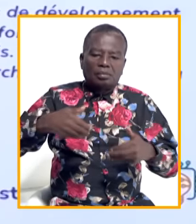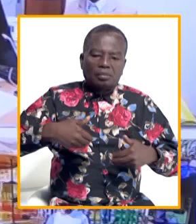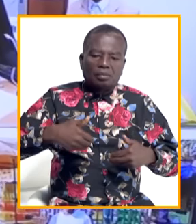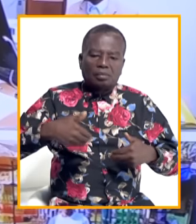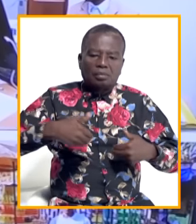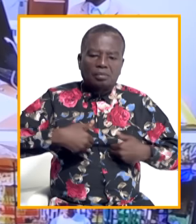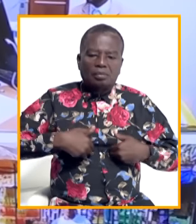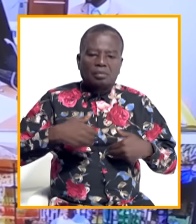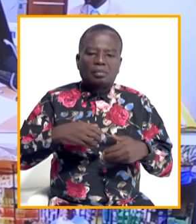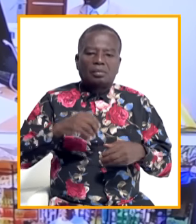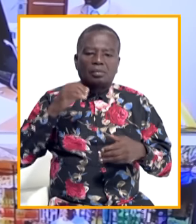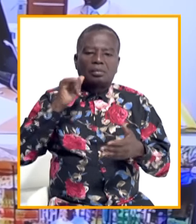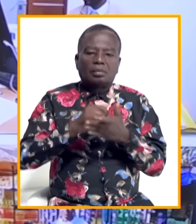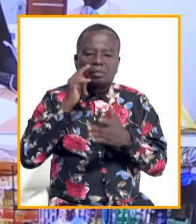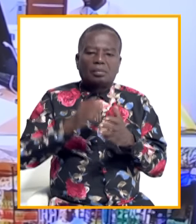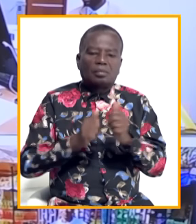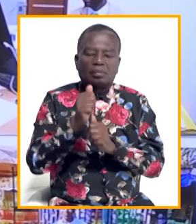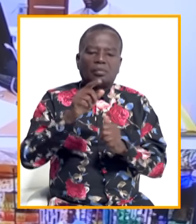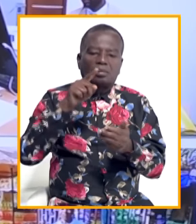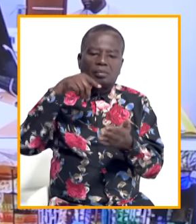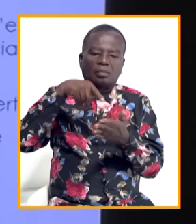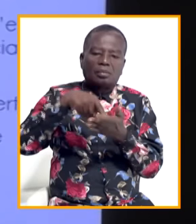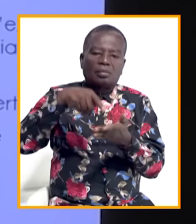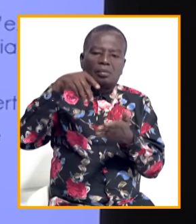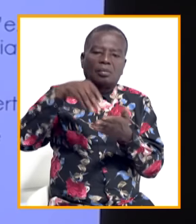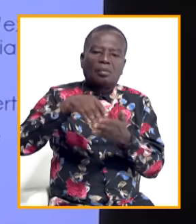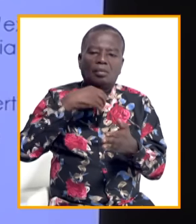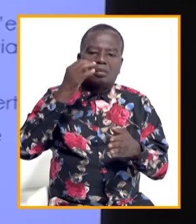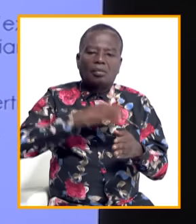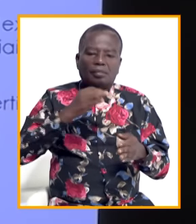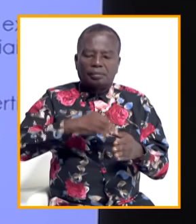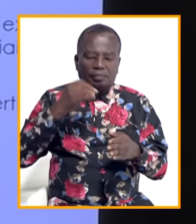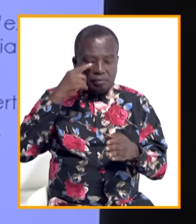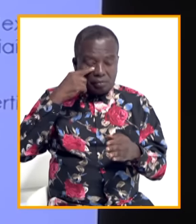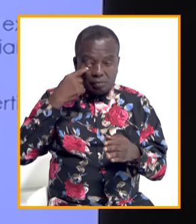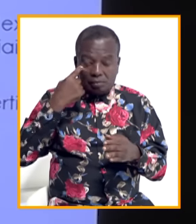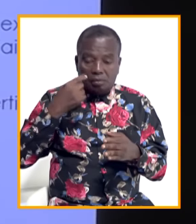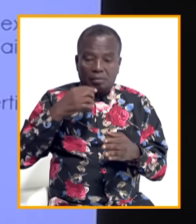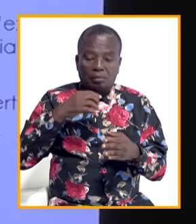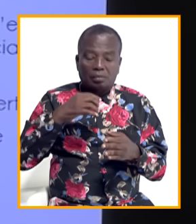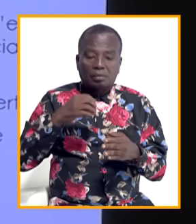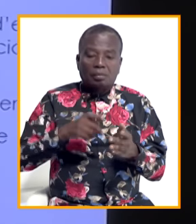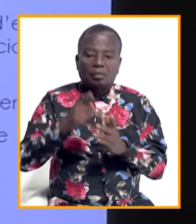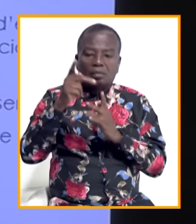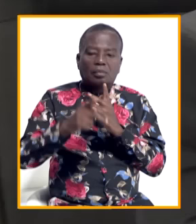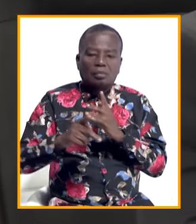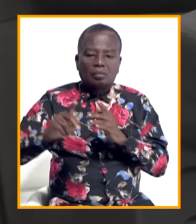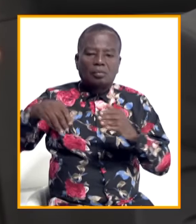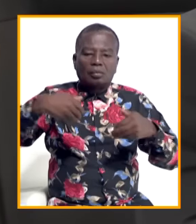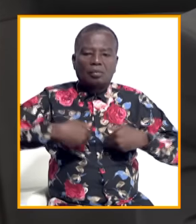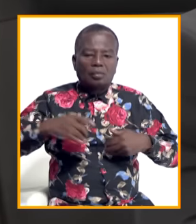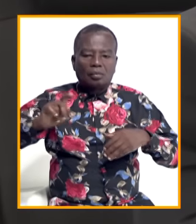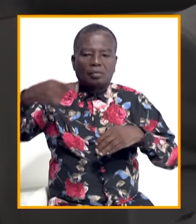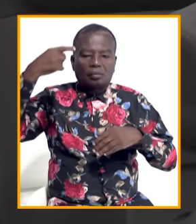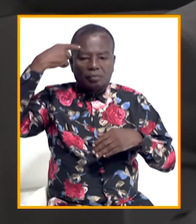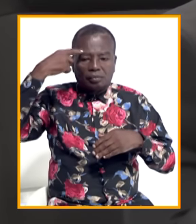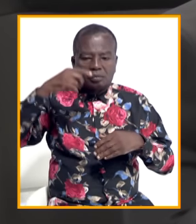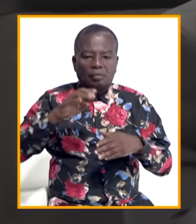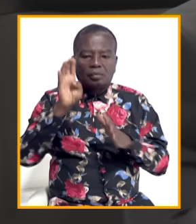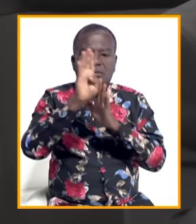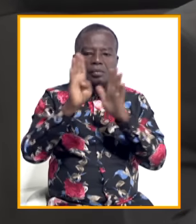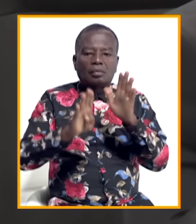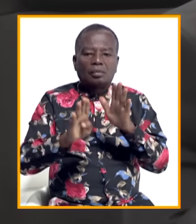d'un million qui ont bénéficié d'insertion professionnelle en 2023 grâce au PGGouv, programme jeunesse du gouvernement. Un bilan que le